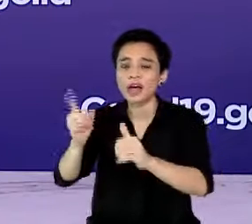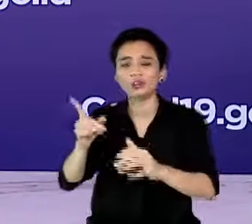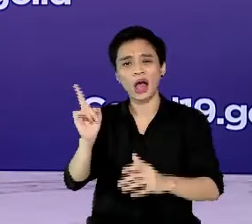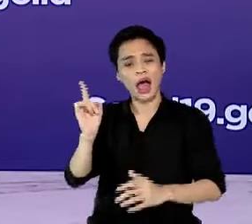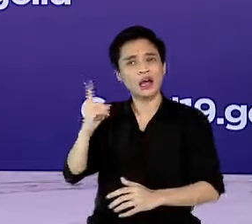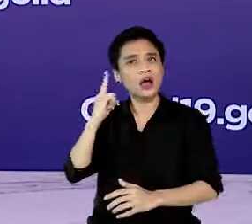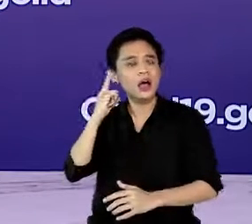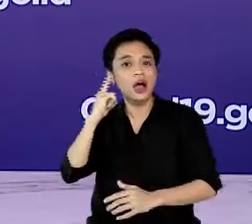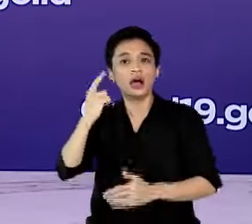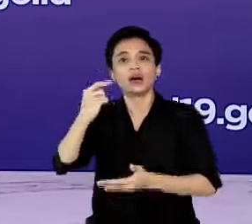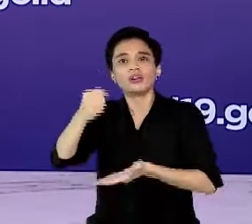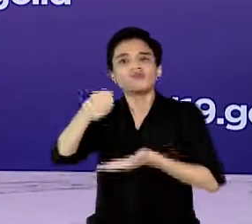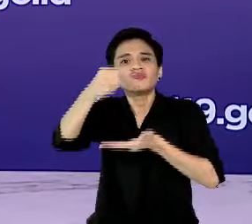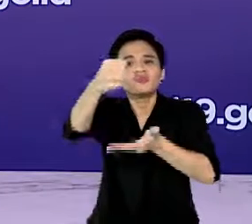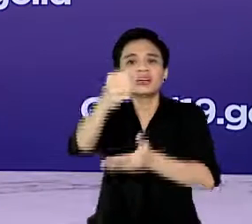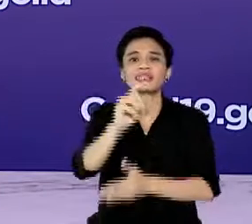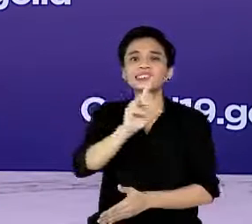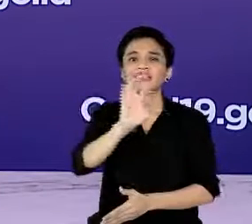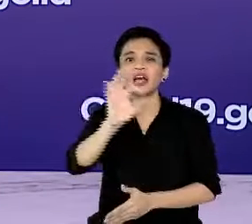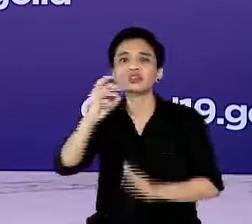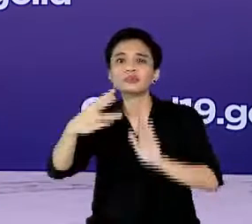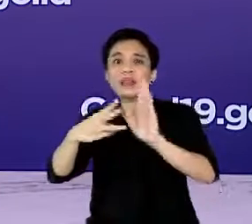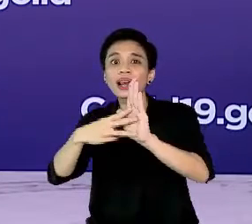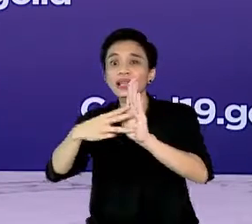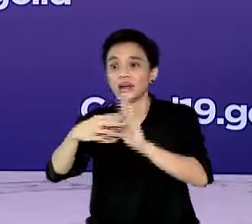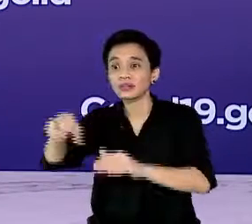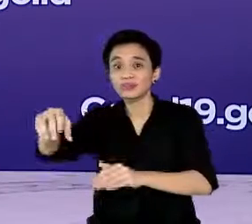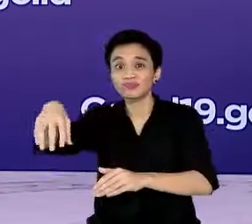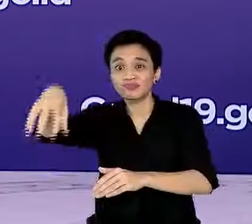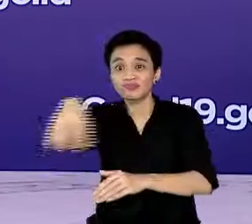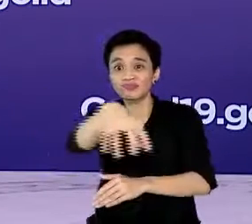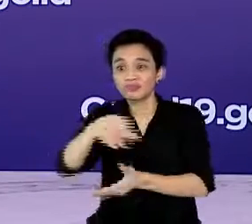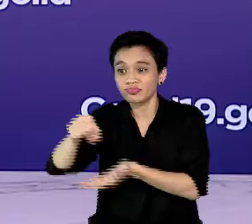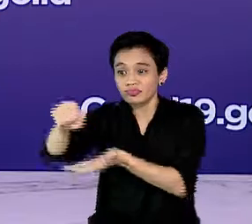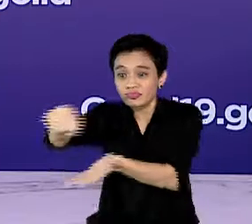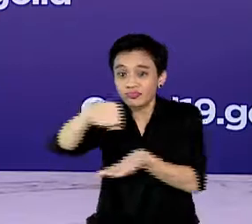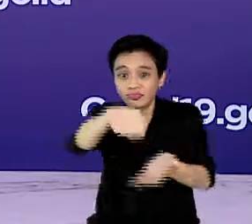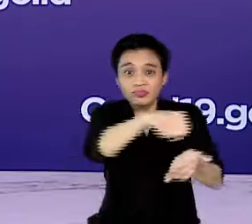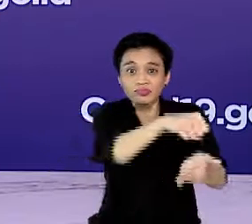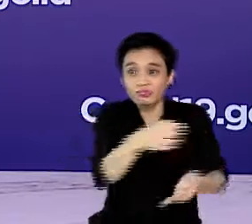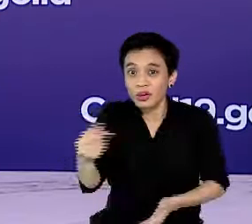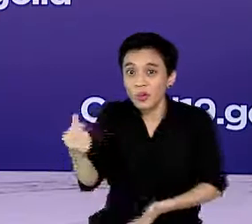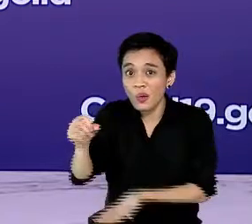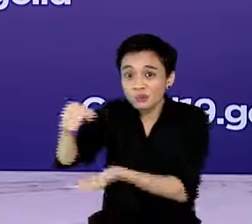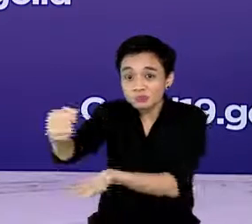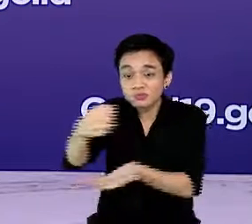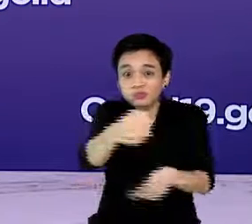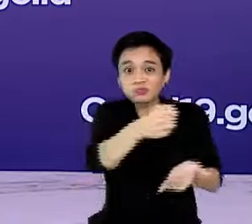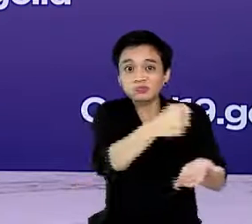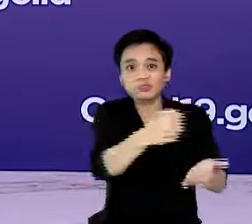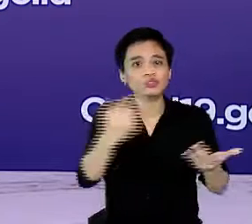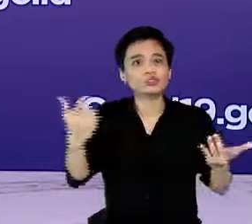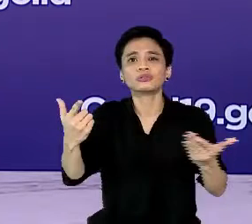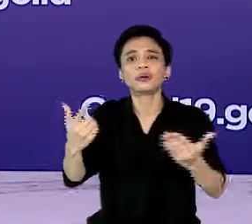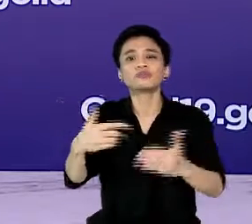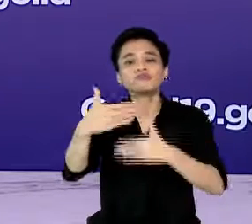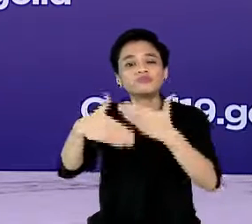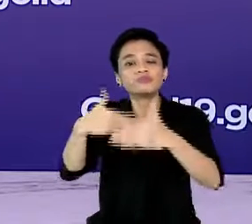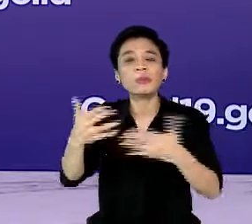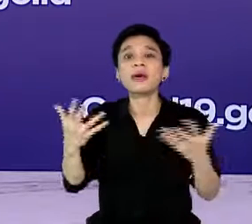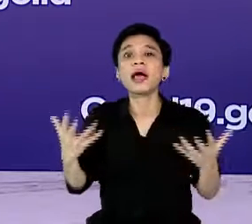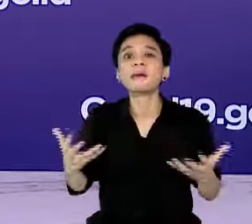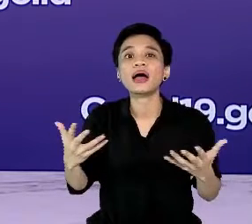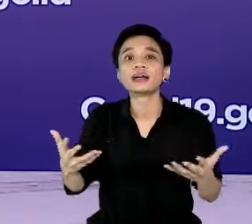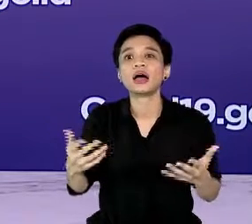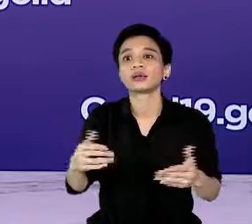140 milyar rupiah kepada pemerintah daerah terkait dengan hal itu Bagaimana perkembangan pembayaran yang saat ini sudah